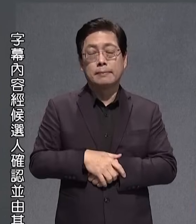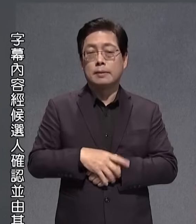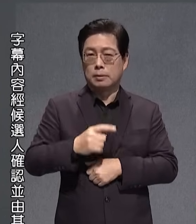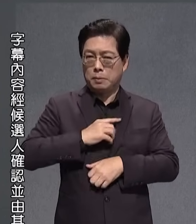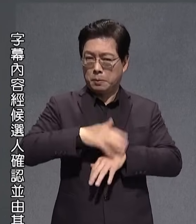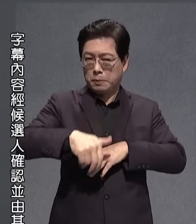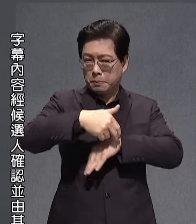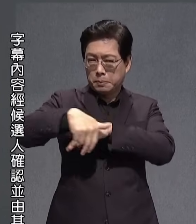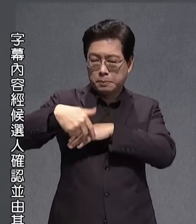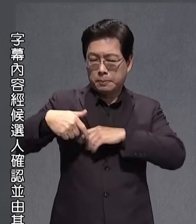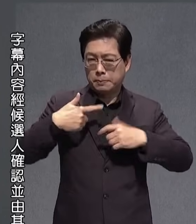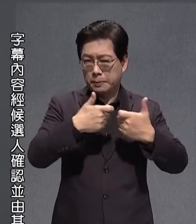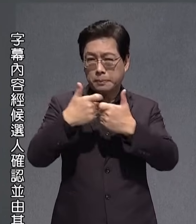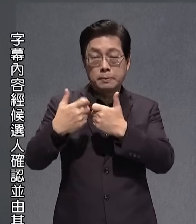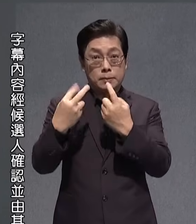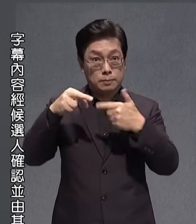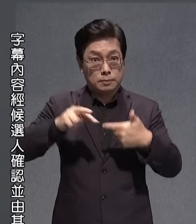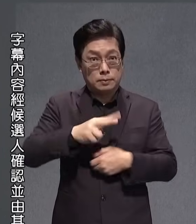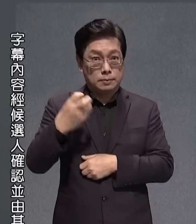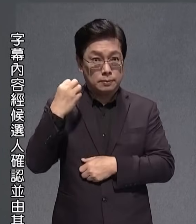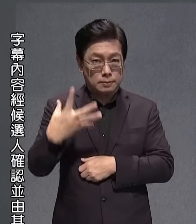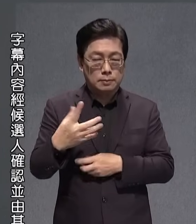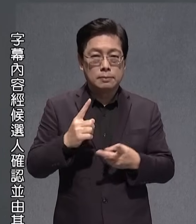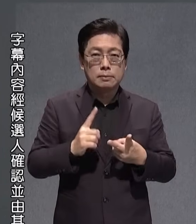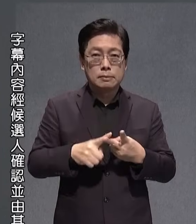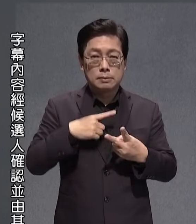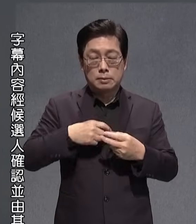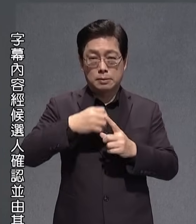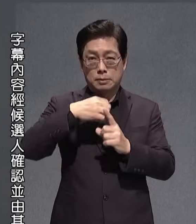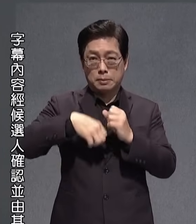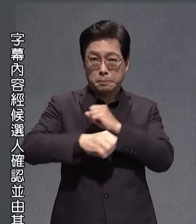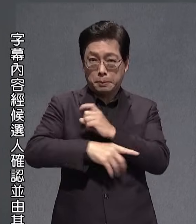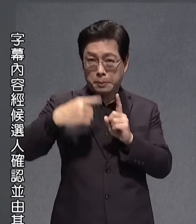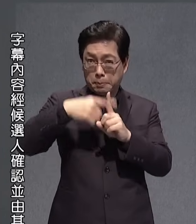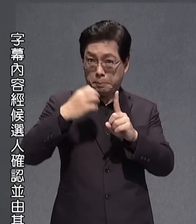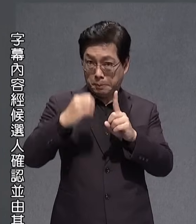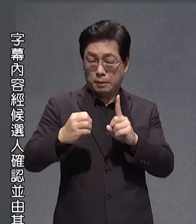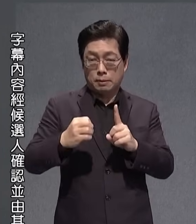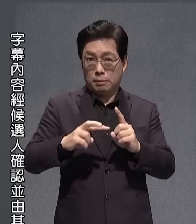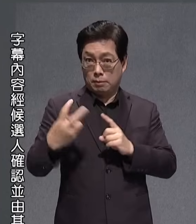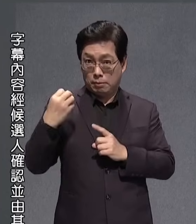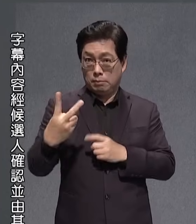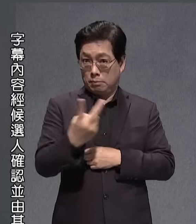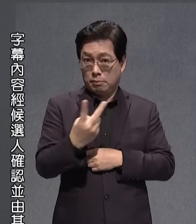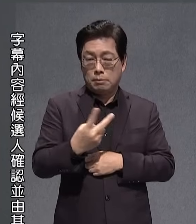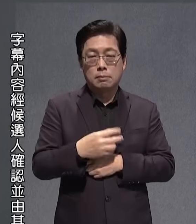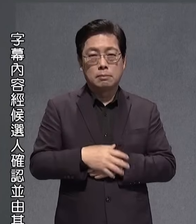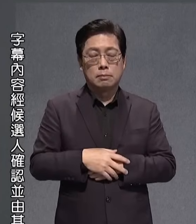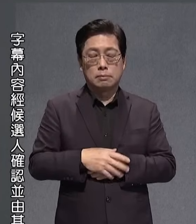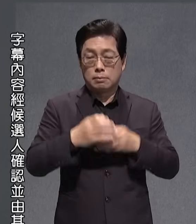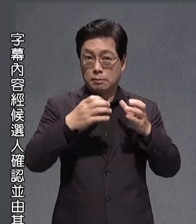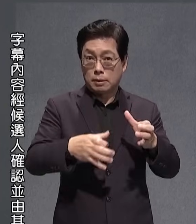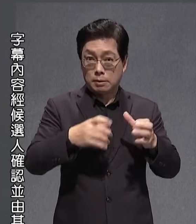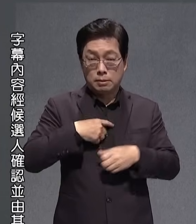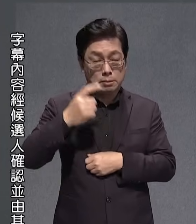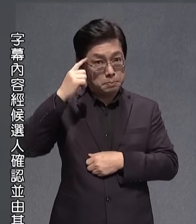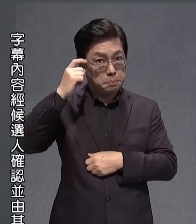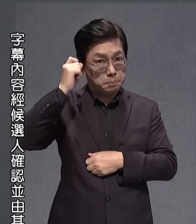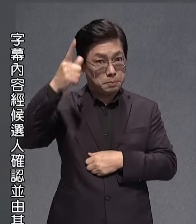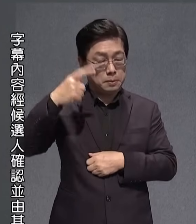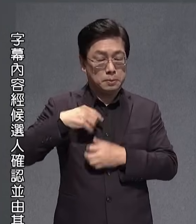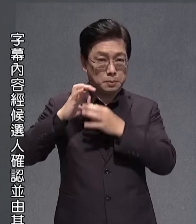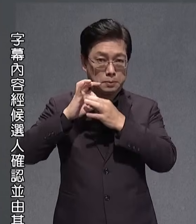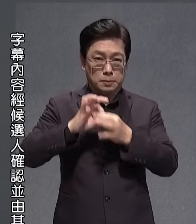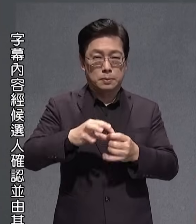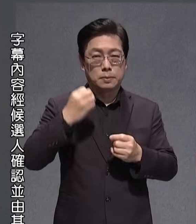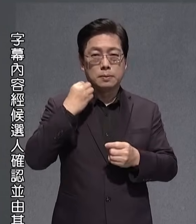善运用数位转型以及净零转型两道力量，打造智慧永续的新